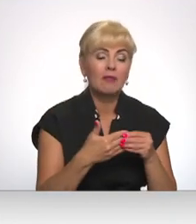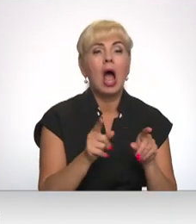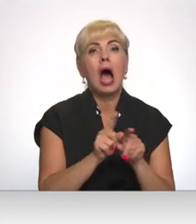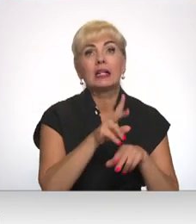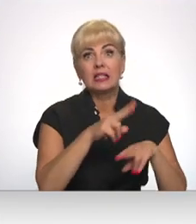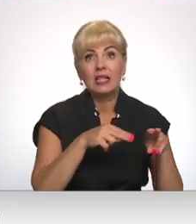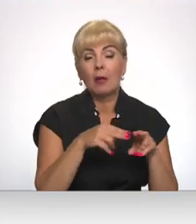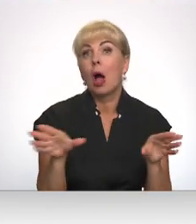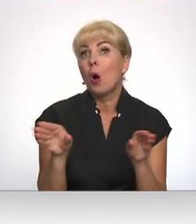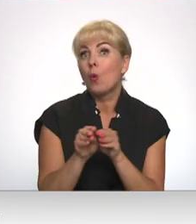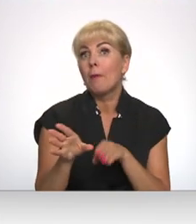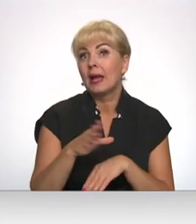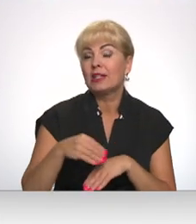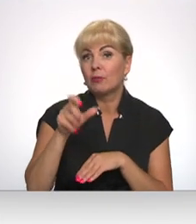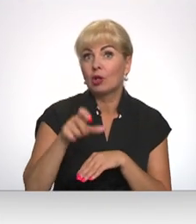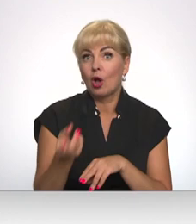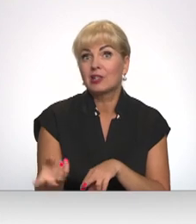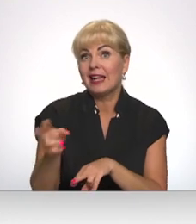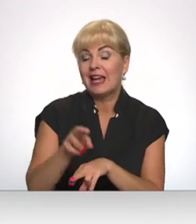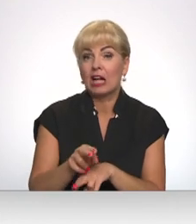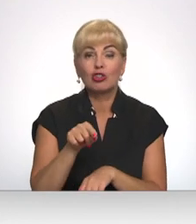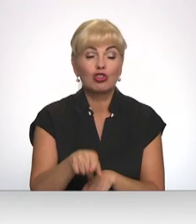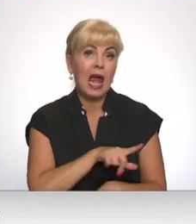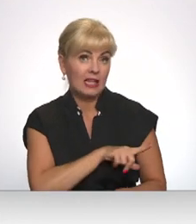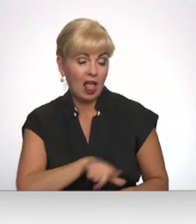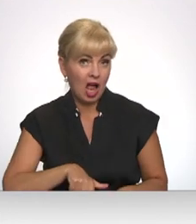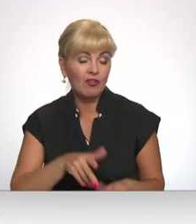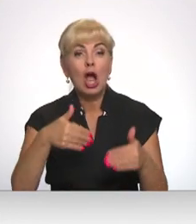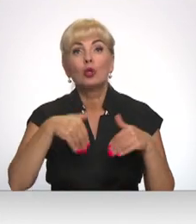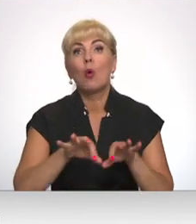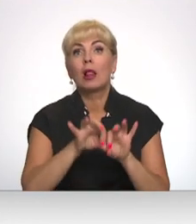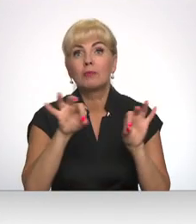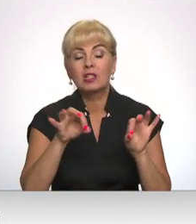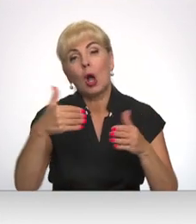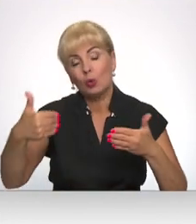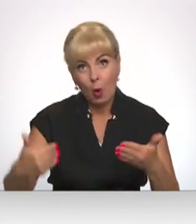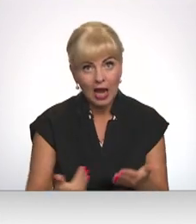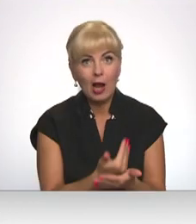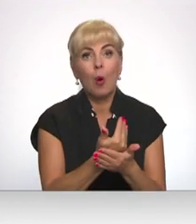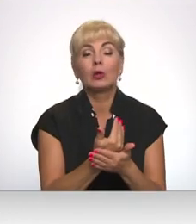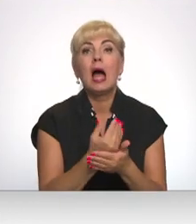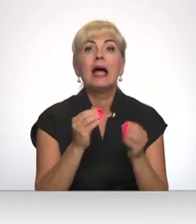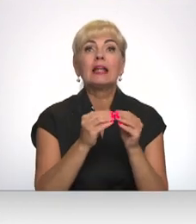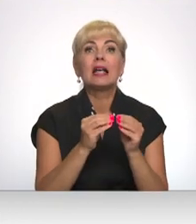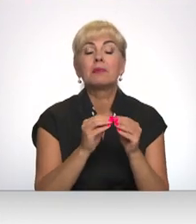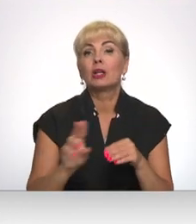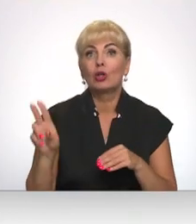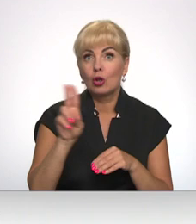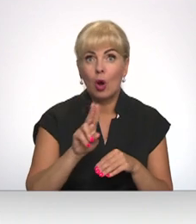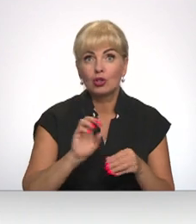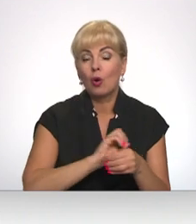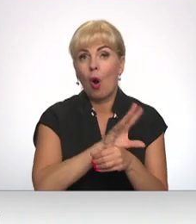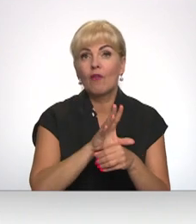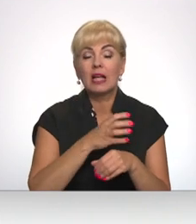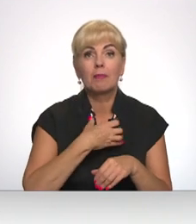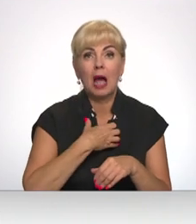Bet kopā ar saviem ģimenes locekļiem ierodoties Latvijā, viņi nolēma sākt visu no jauna. Jau 10. jūnijā, kādas